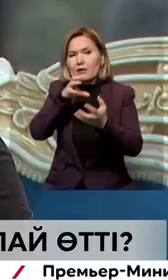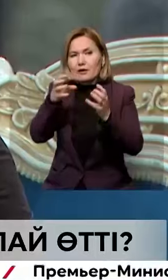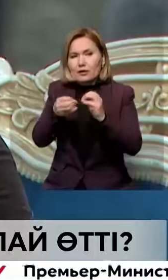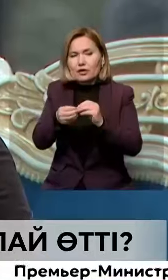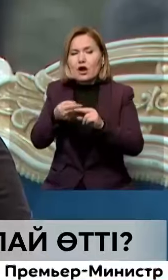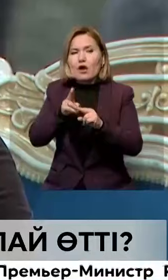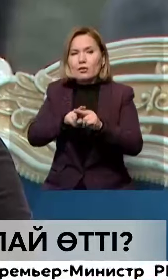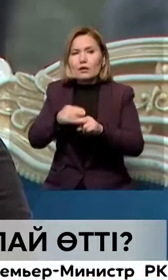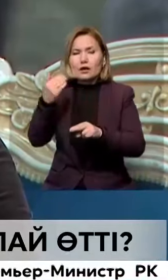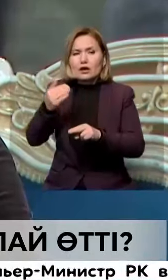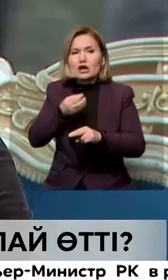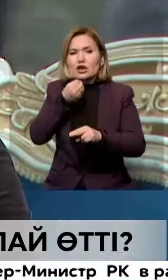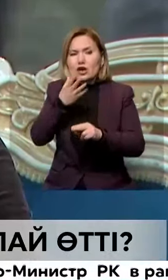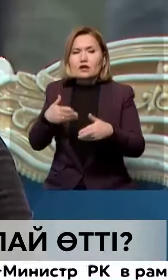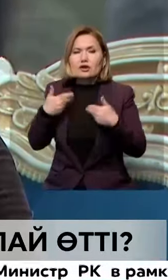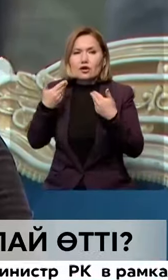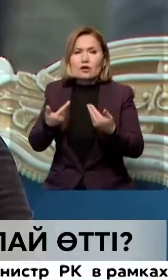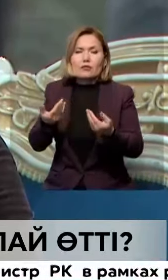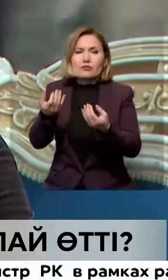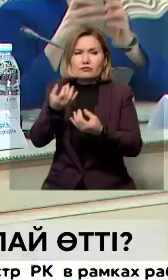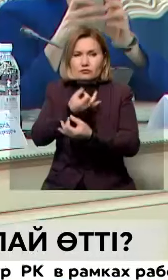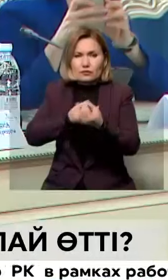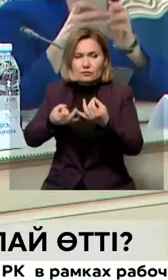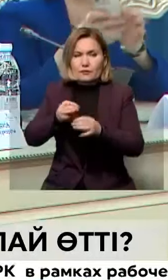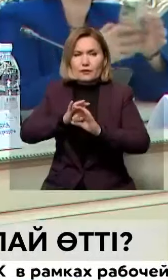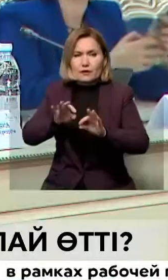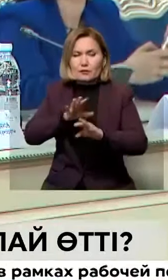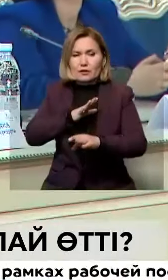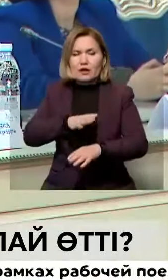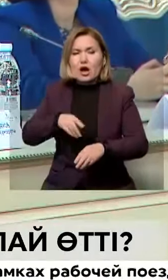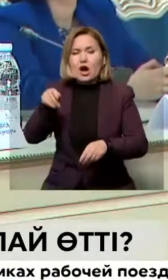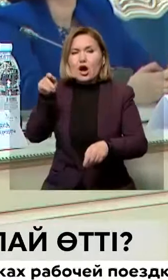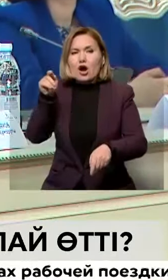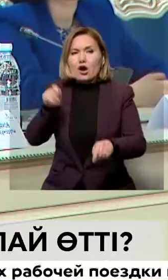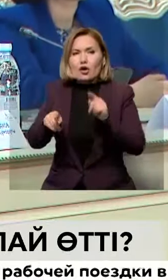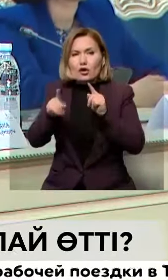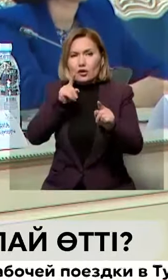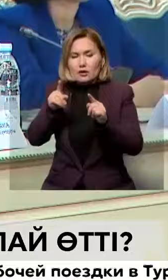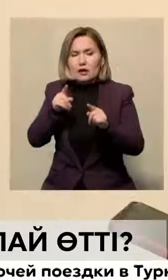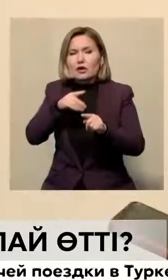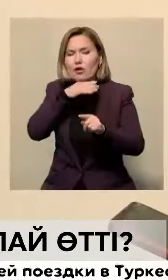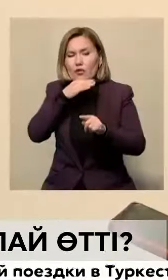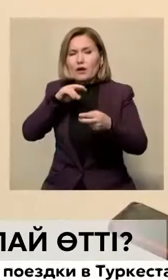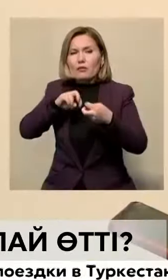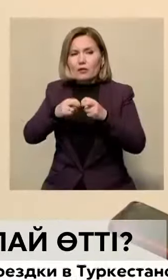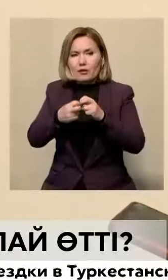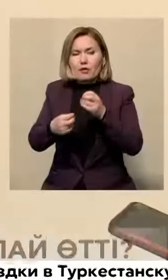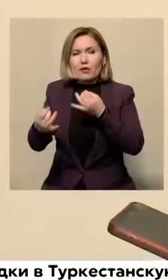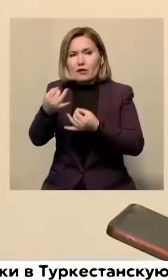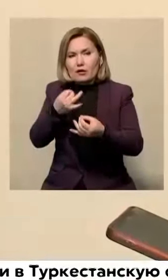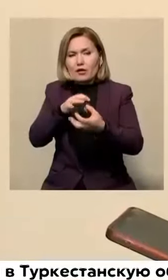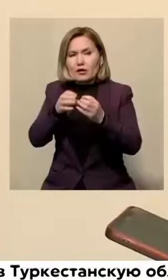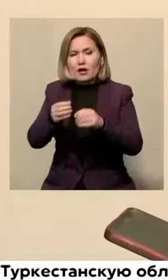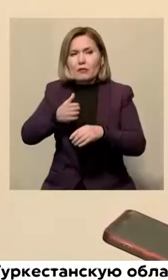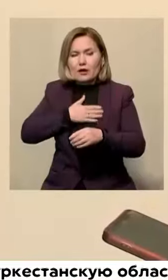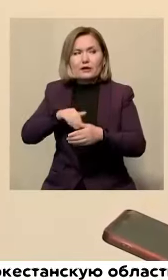басшысы бұл жолда жақсы ұсыныстан үмітті. Ең көп сын қалған құрылтайдың мүшелері қазіргі таңда